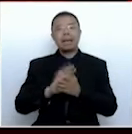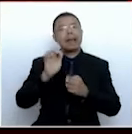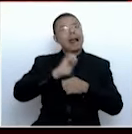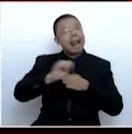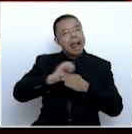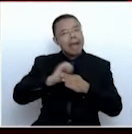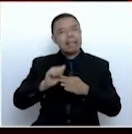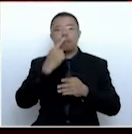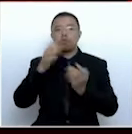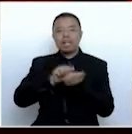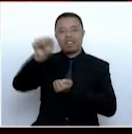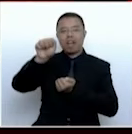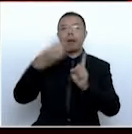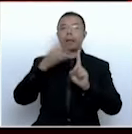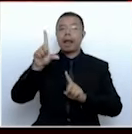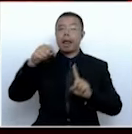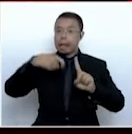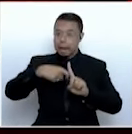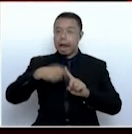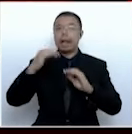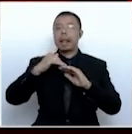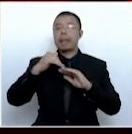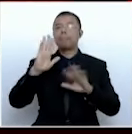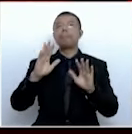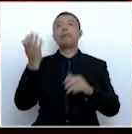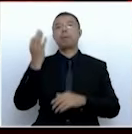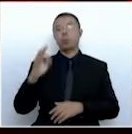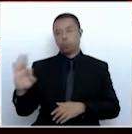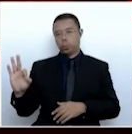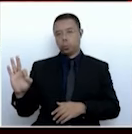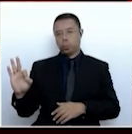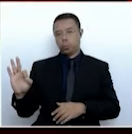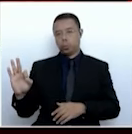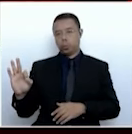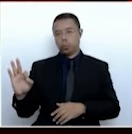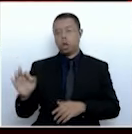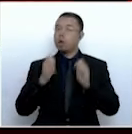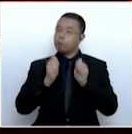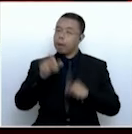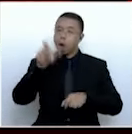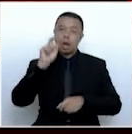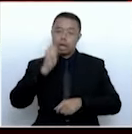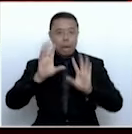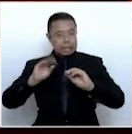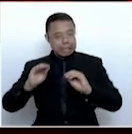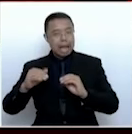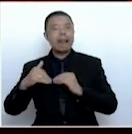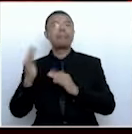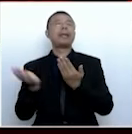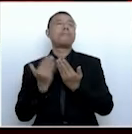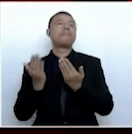bersertifikat dengan balai latihan kerja yang lebih modern. Agar orang tua bekerja lebih